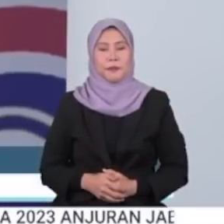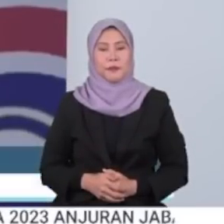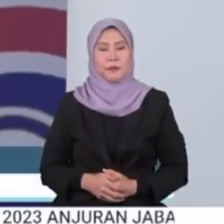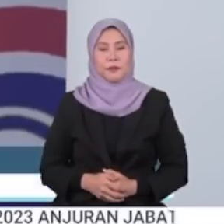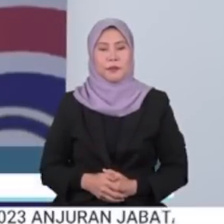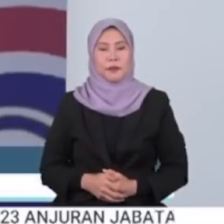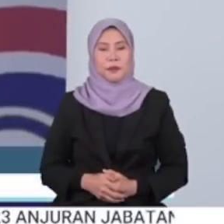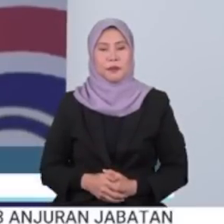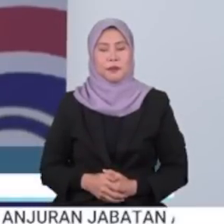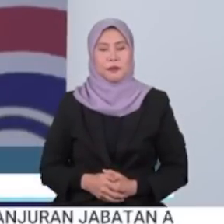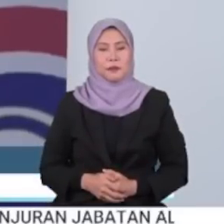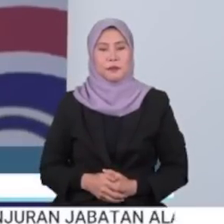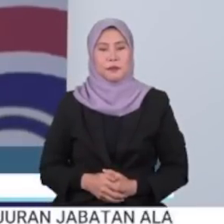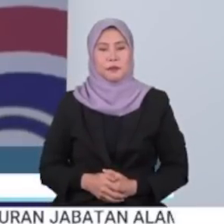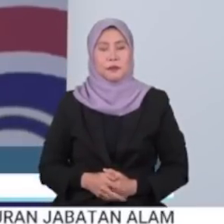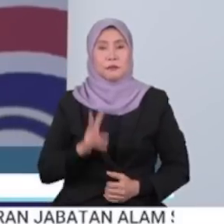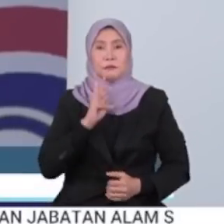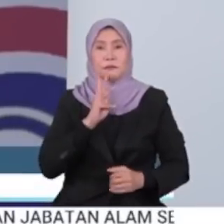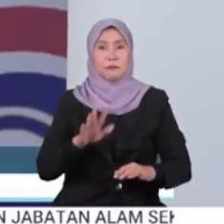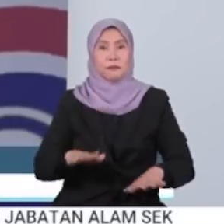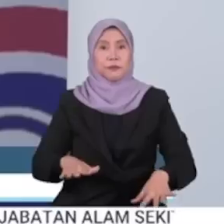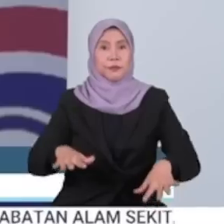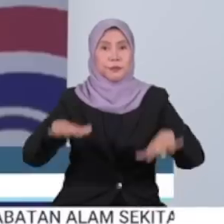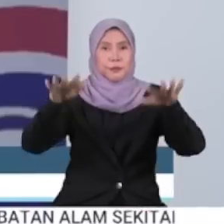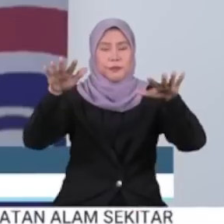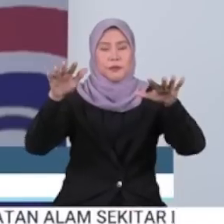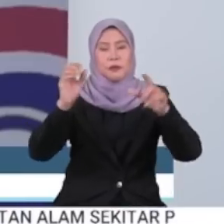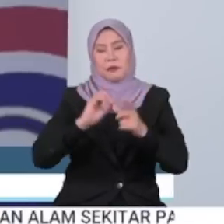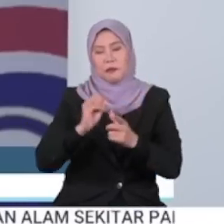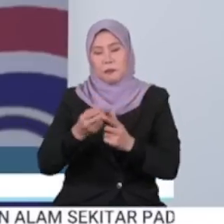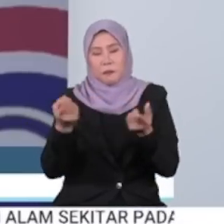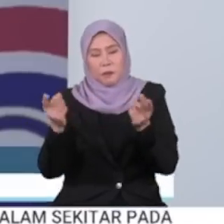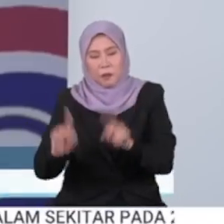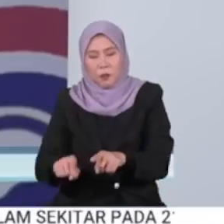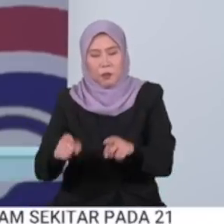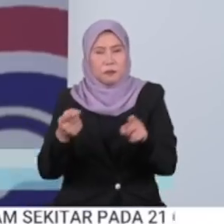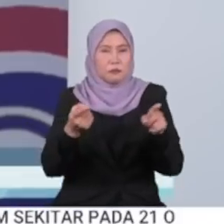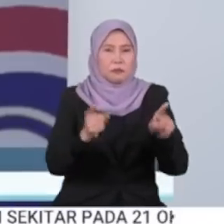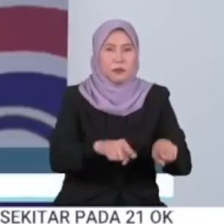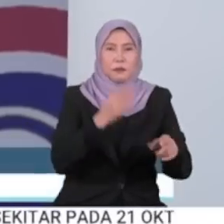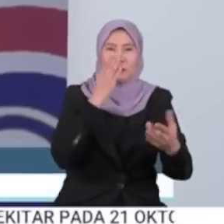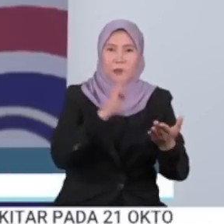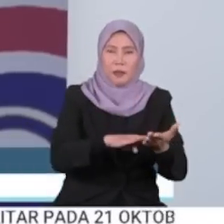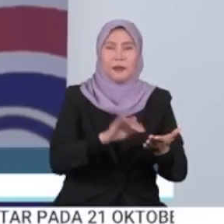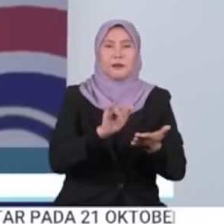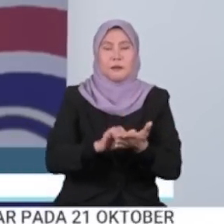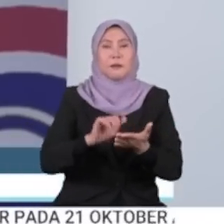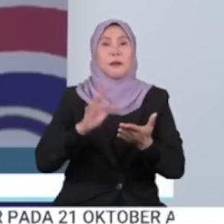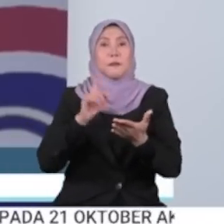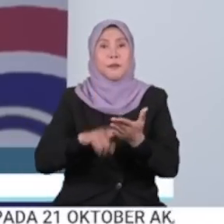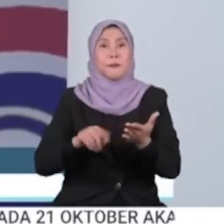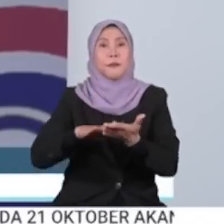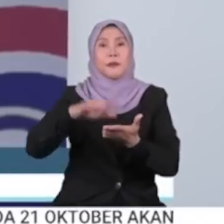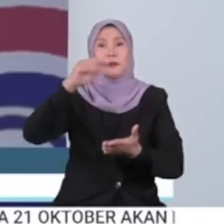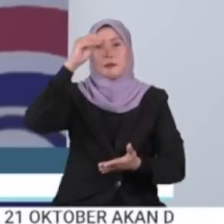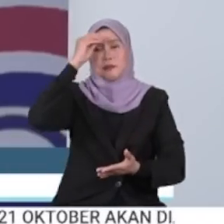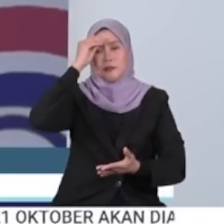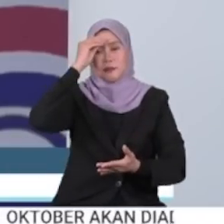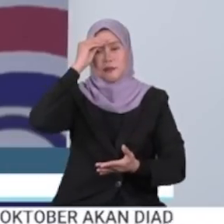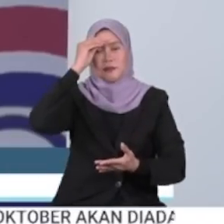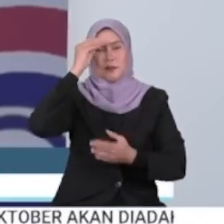Untuk program apa tu, bencana banjir ataupun musibah yang berlaku. Yang ini kita belajar daripada apa yang berlaku pada